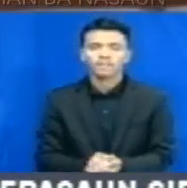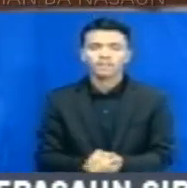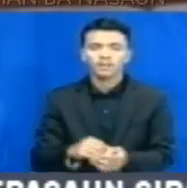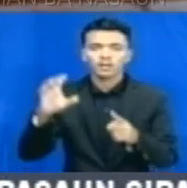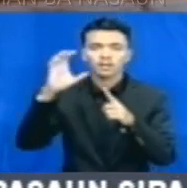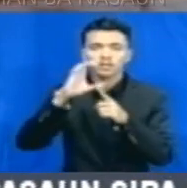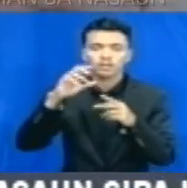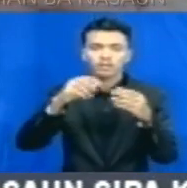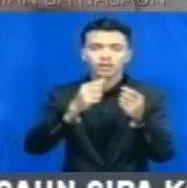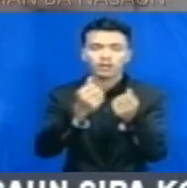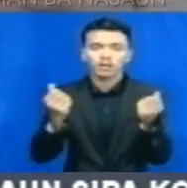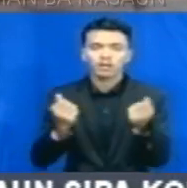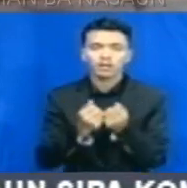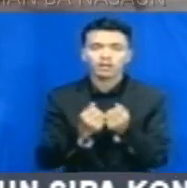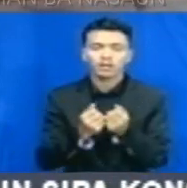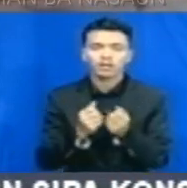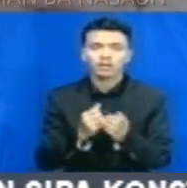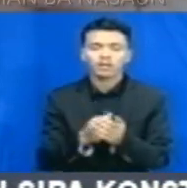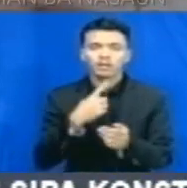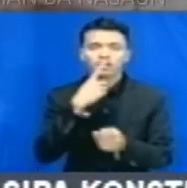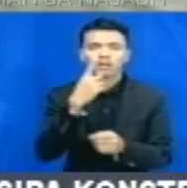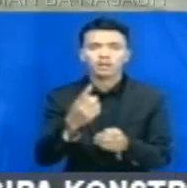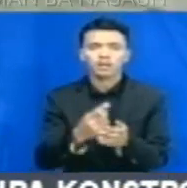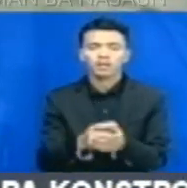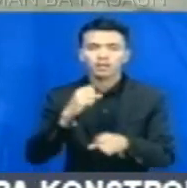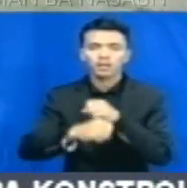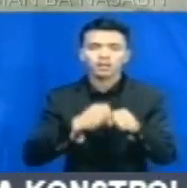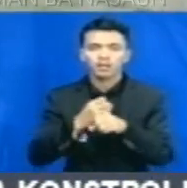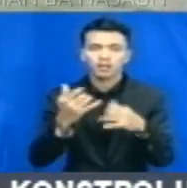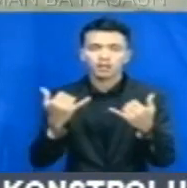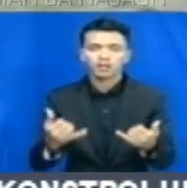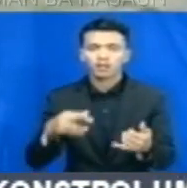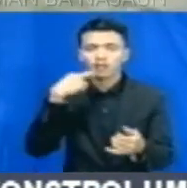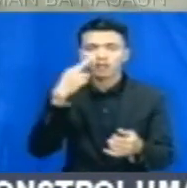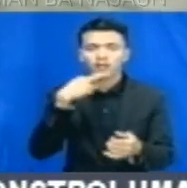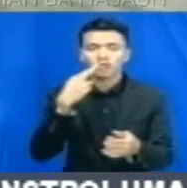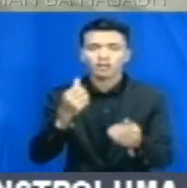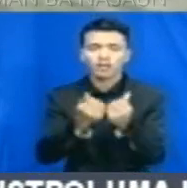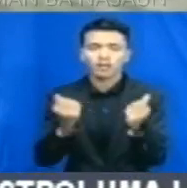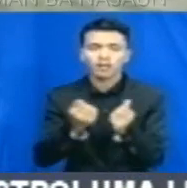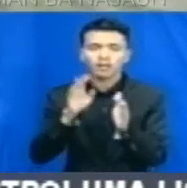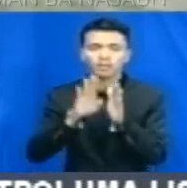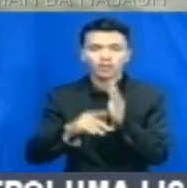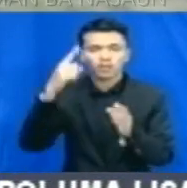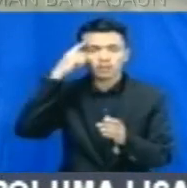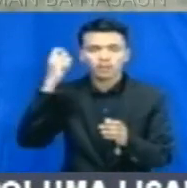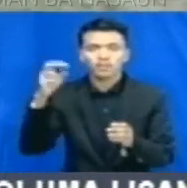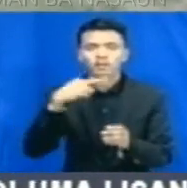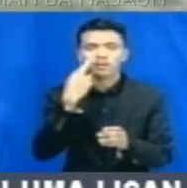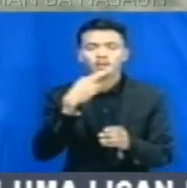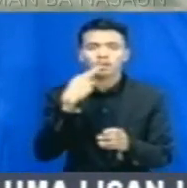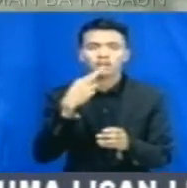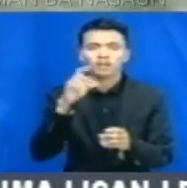Sefi aldea bemetan manekas de Oliveira Ribelo hateten, tinang ne produsang hare iha aldea ne menus, tamba natar hektar sanulu